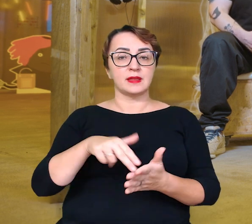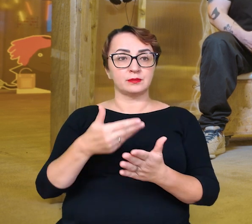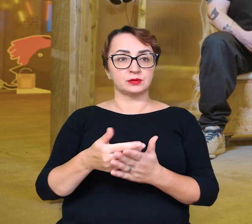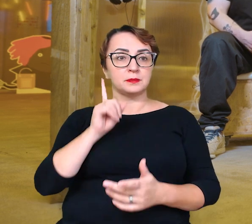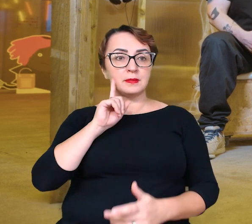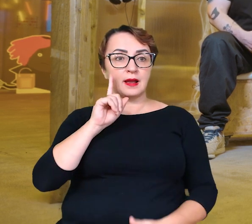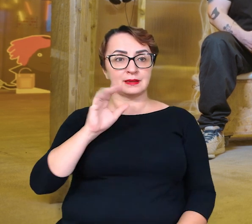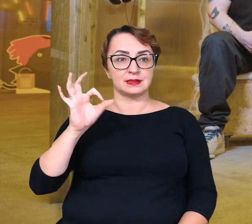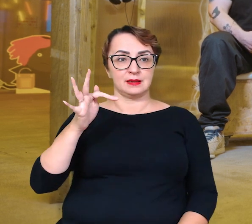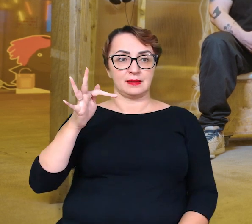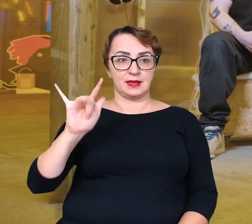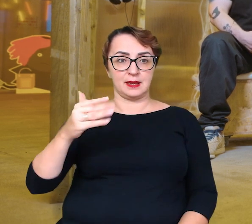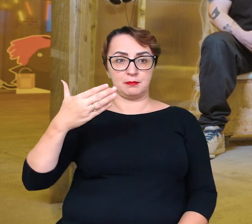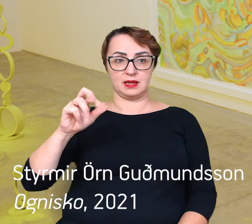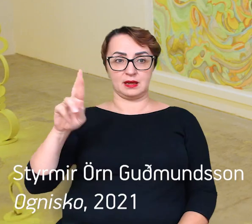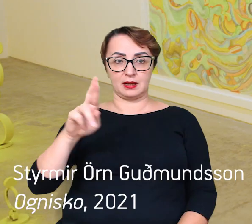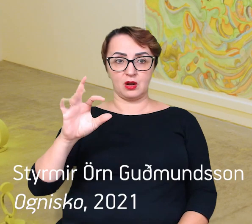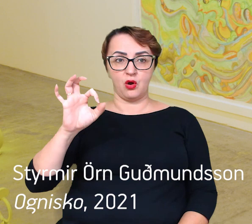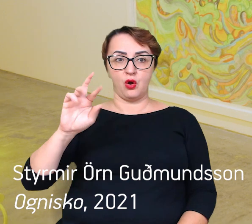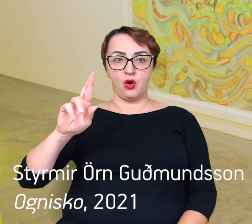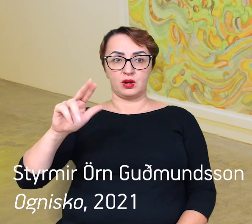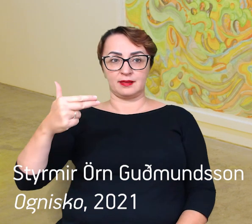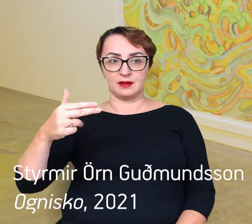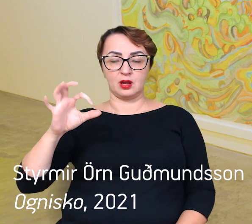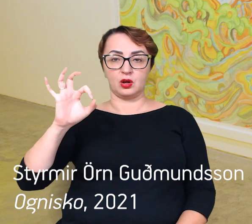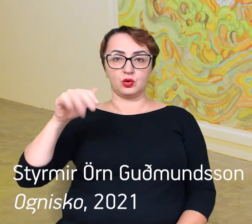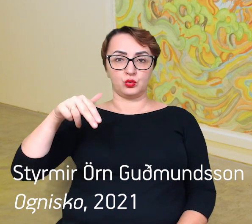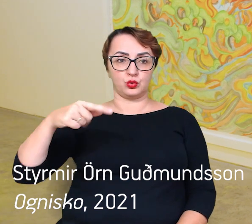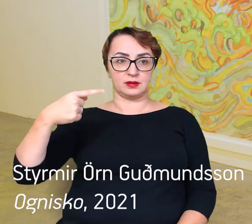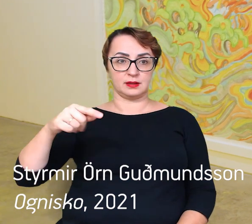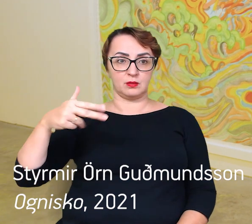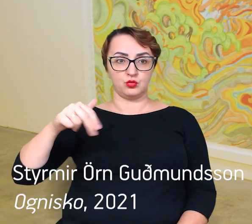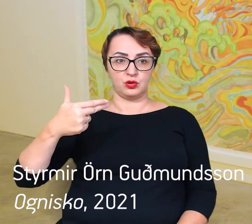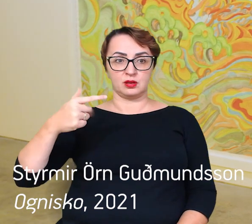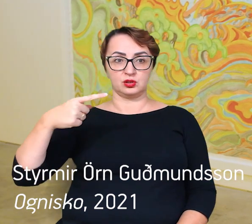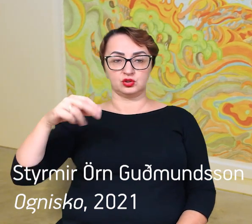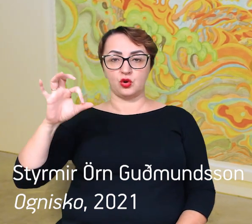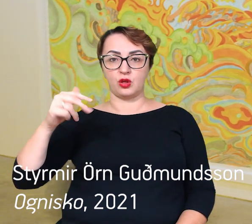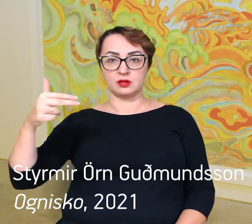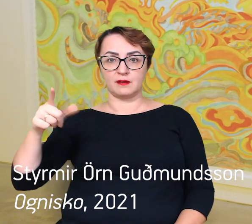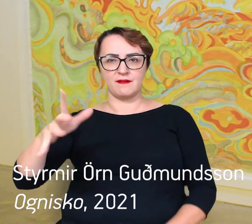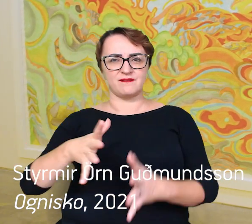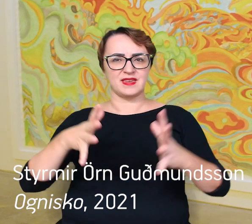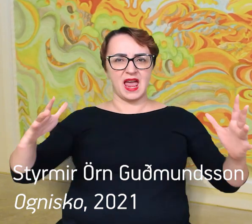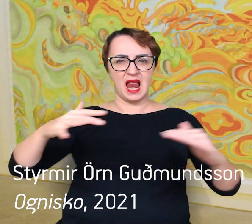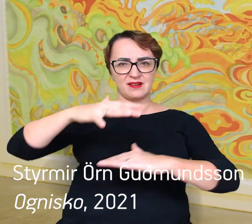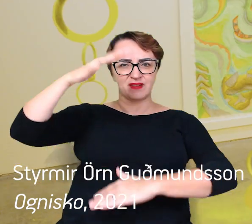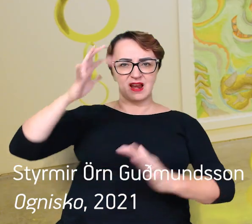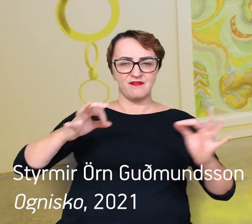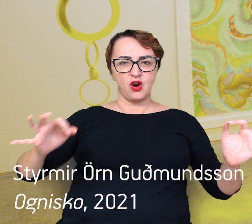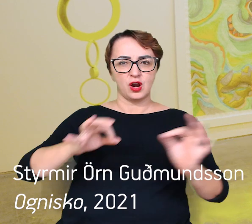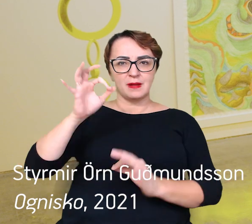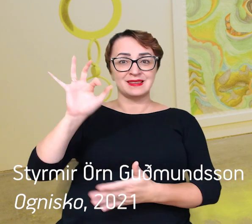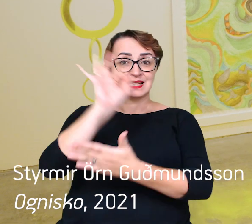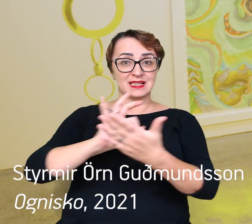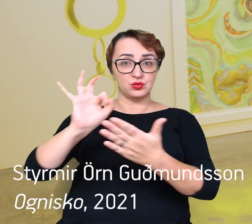Styrmir Gudmundsson, artysta z Islandii, który w swoich niesamowitych, wielkoformatowych rysunkach tuszem opowiada